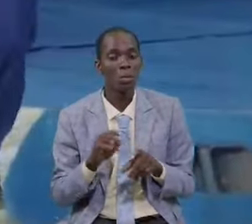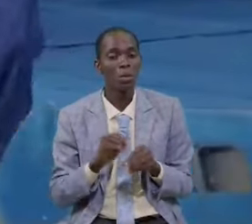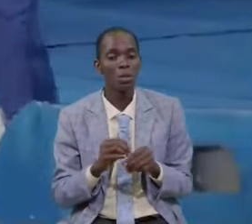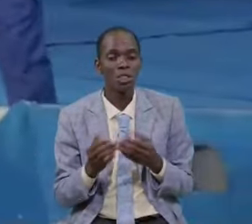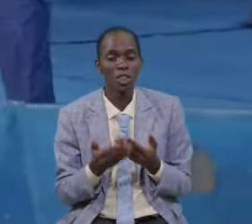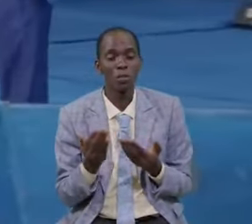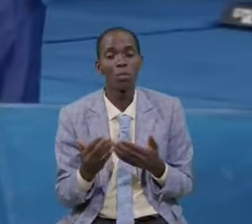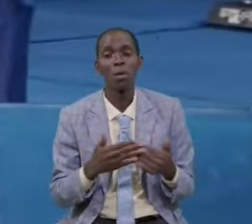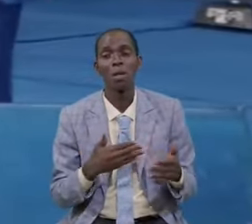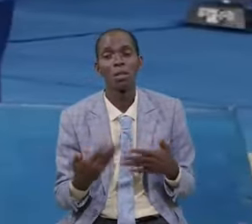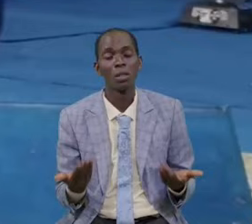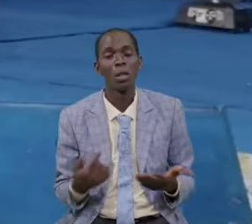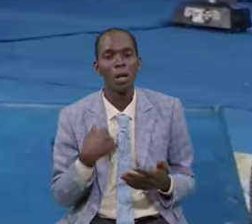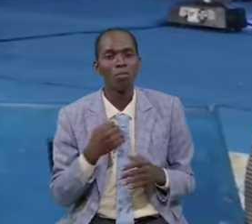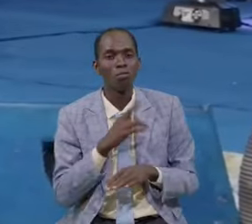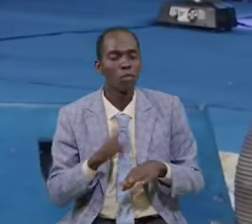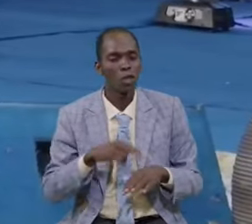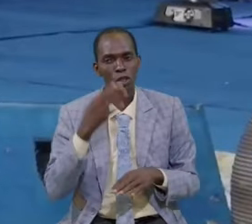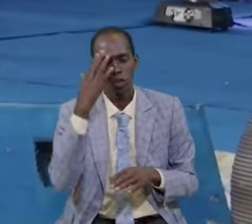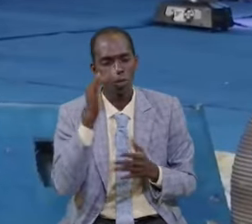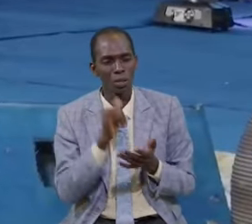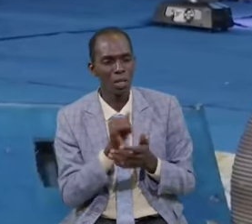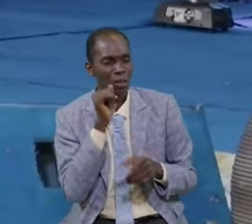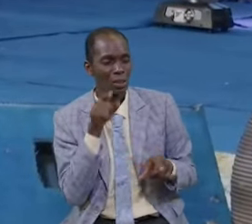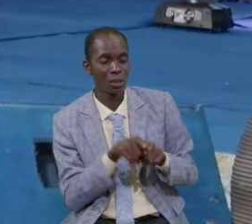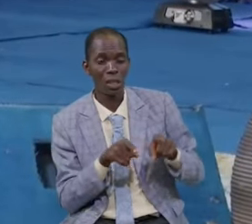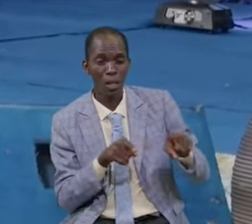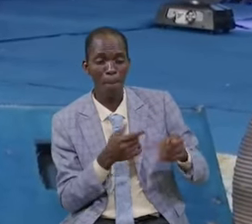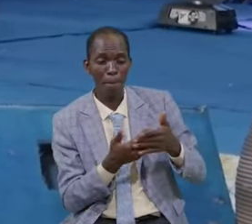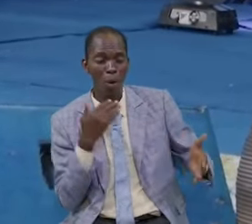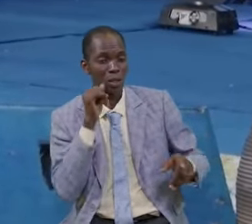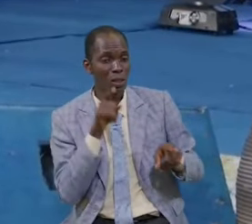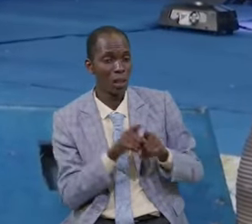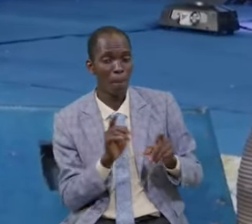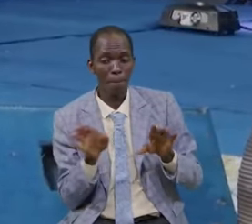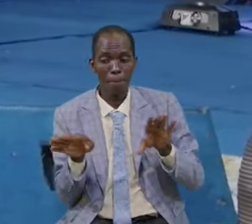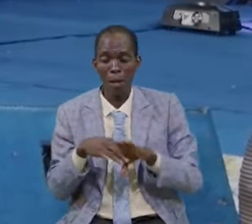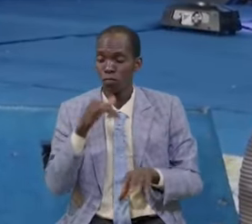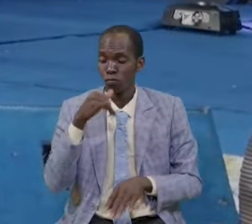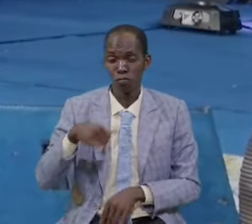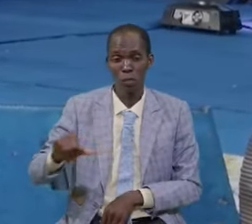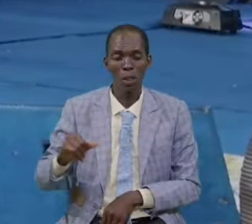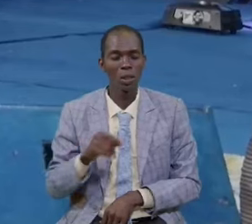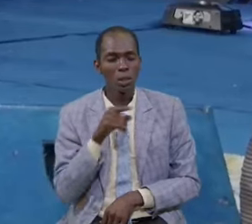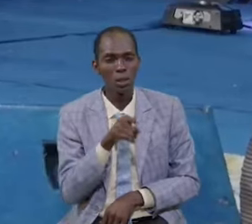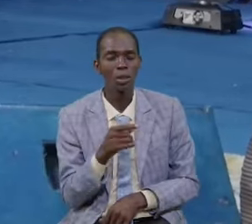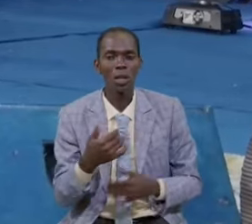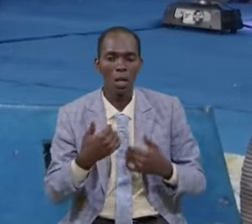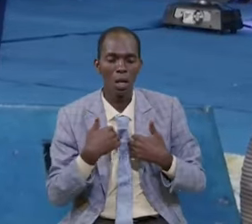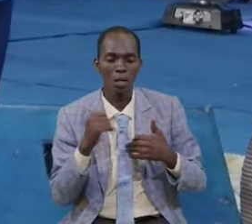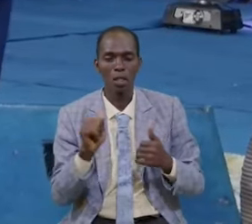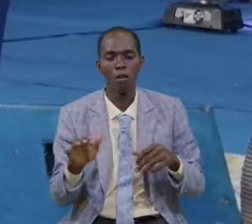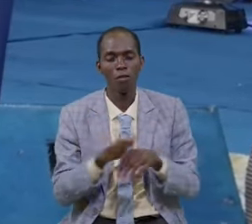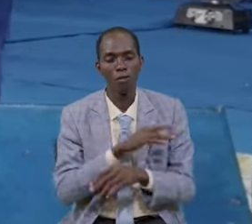simples. Telle soeur, avant de se marier, c'était son plein nom. Et tu